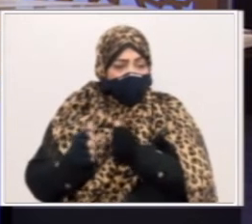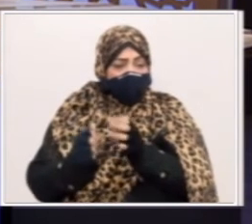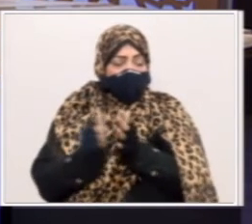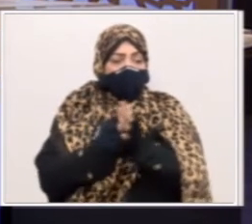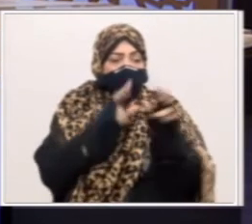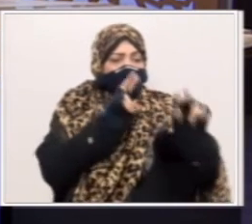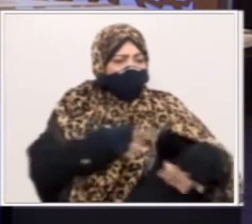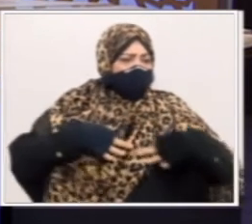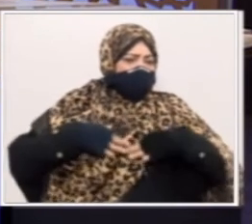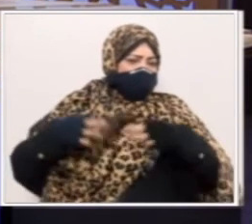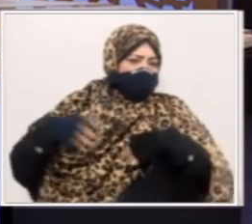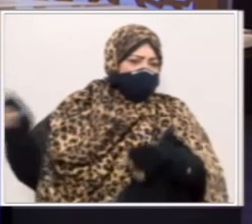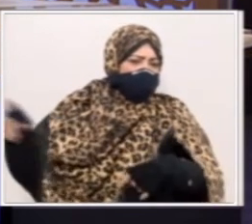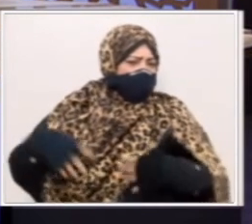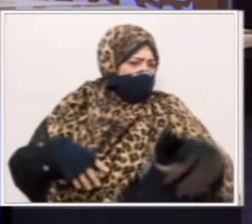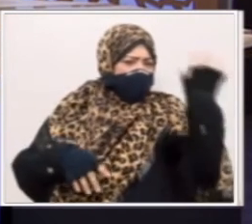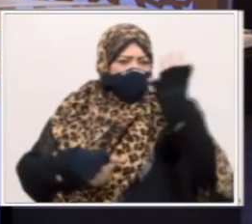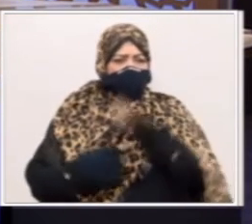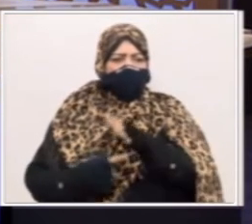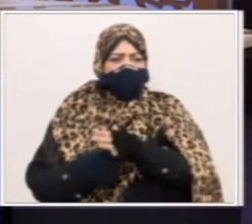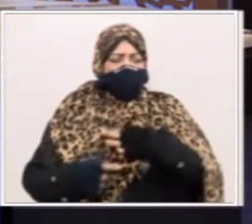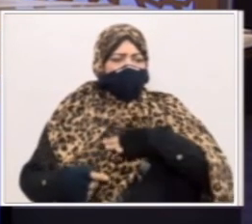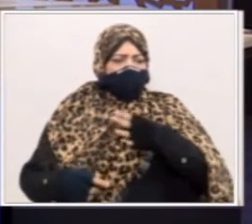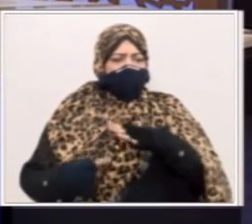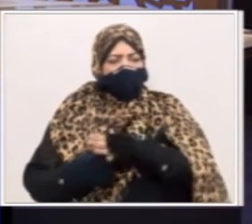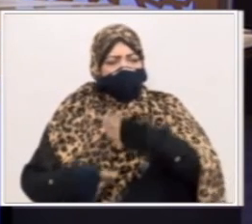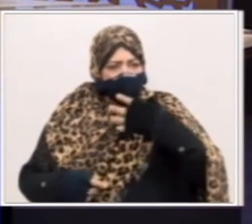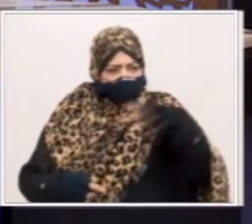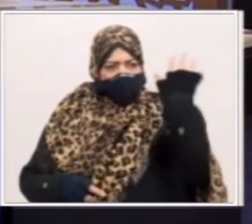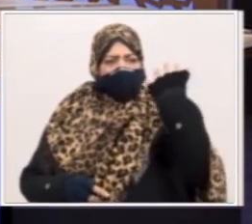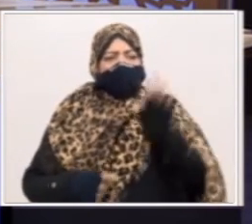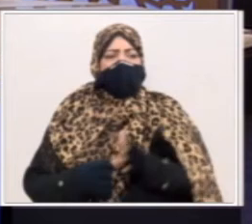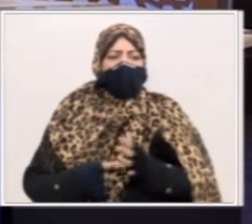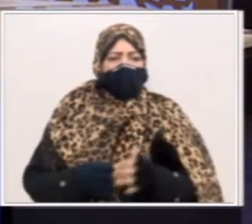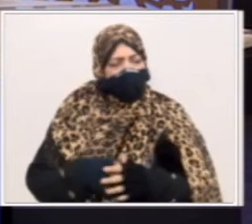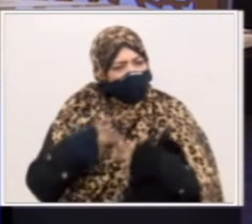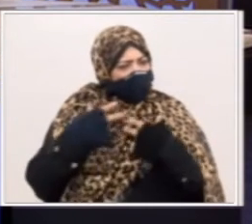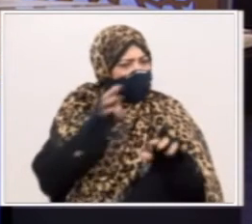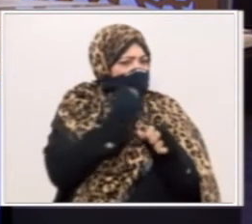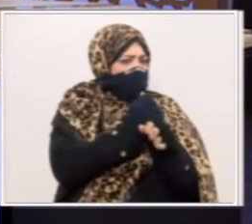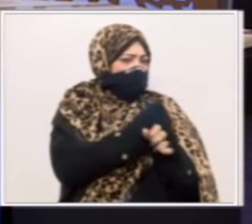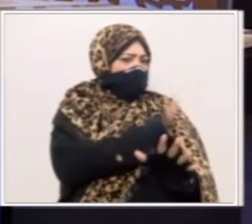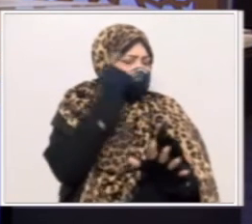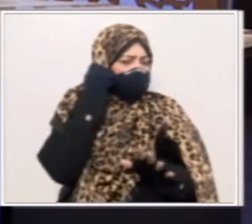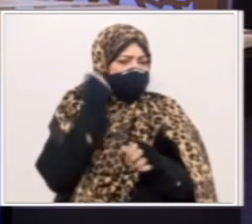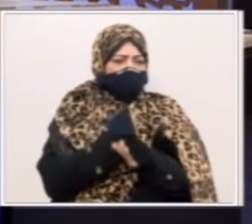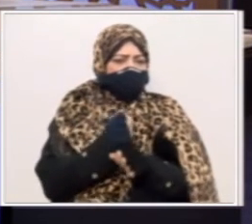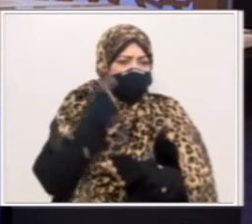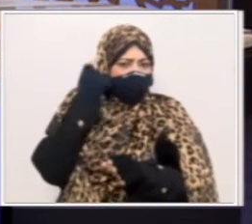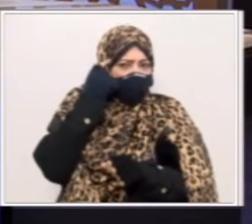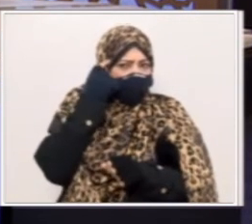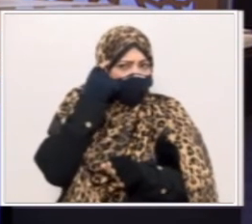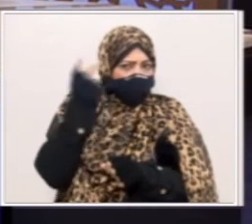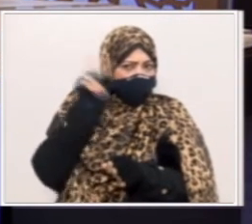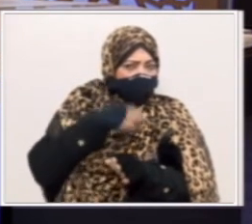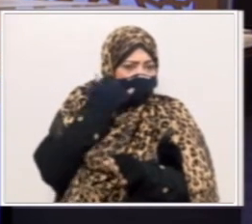هذا اذن بالخروج حتى يستدرك على هذا الامر، لين يكلمك مره ثانيه يقول لك انت راه لاحظتك كترتي الخروج. وانا وقعد يولي لي